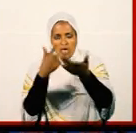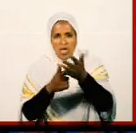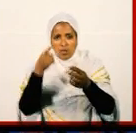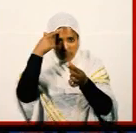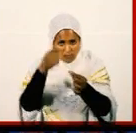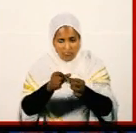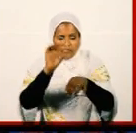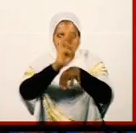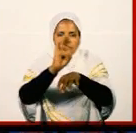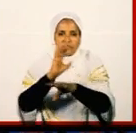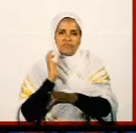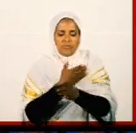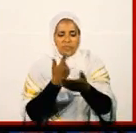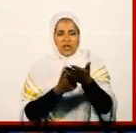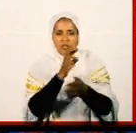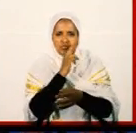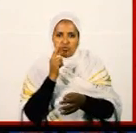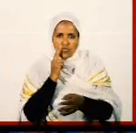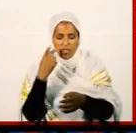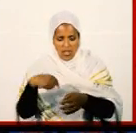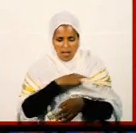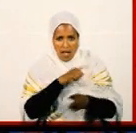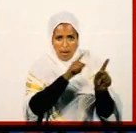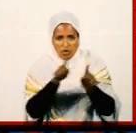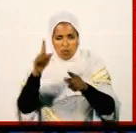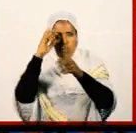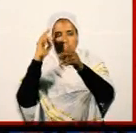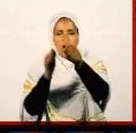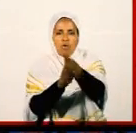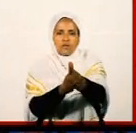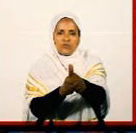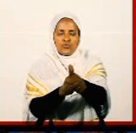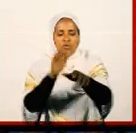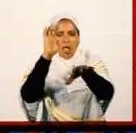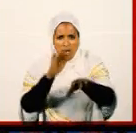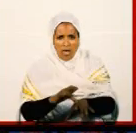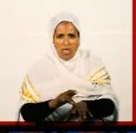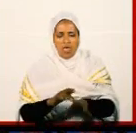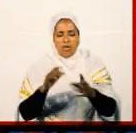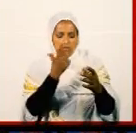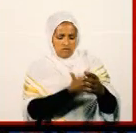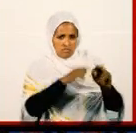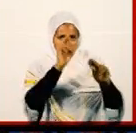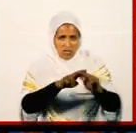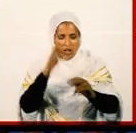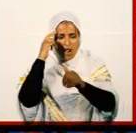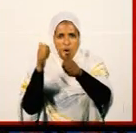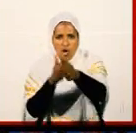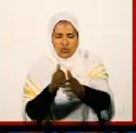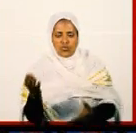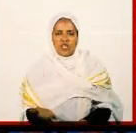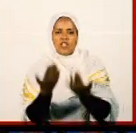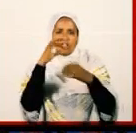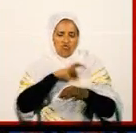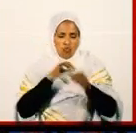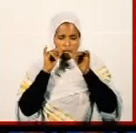ያንን በማሰብ ነው ቤተክርስቲያናችንም ይህንን ጾም እኮ እኛም ደግሞ ከሐዋርያቱ በሐዋርያቱ ላይ ያደረውንና ለሐዋርያቱ